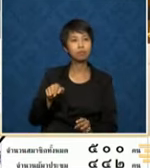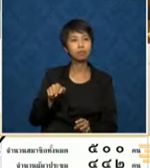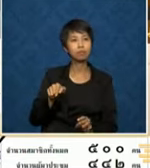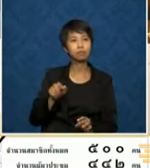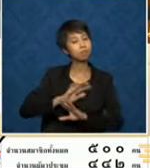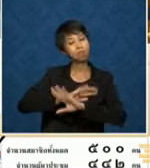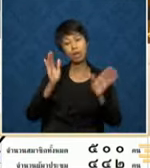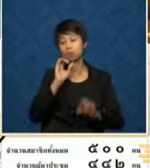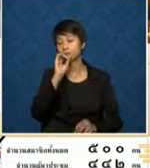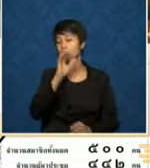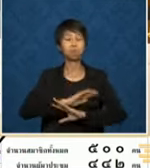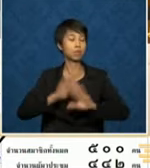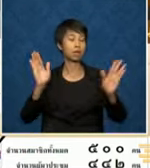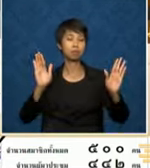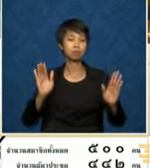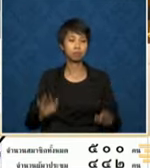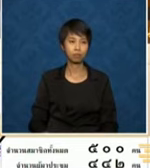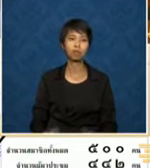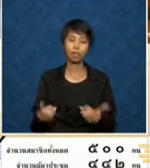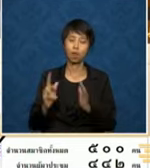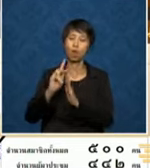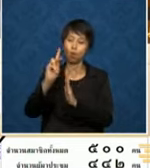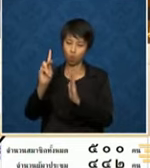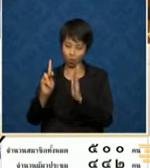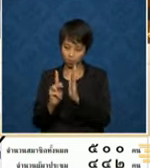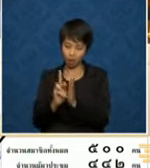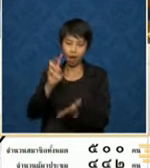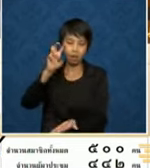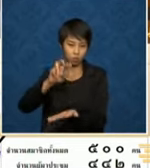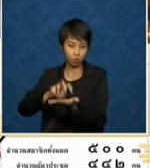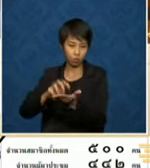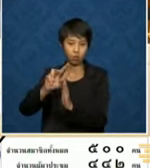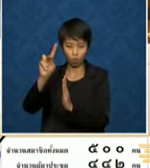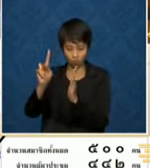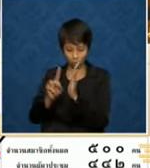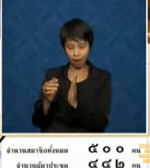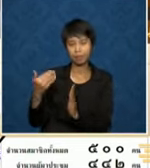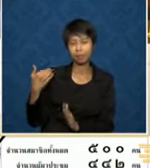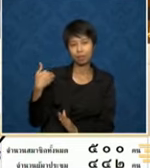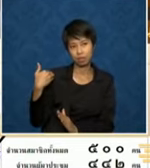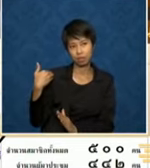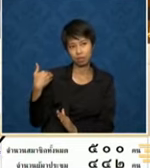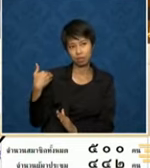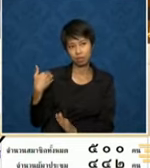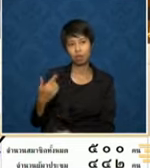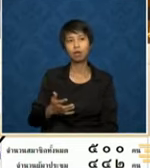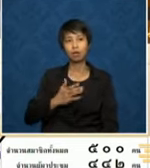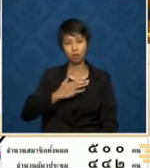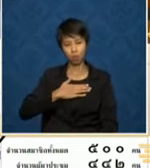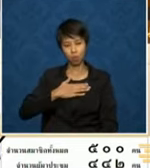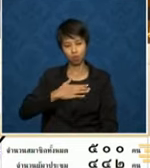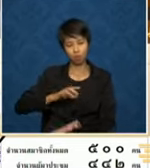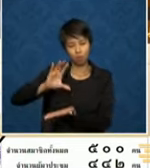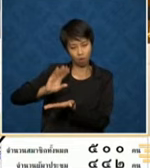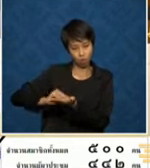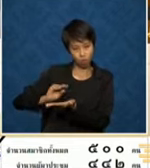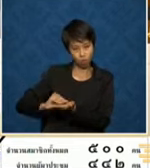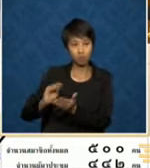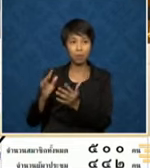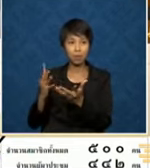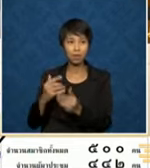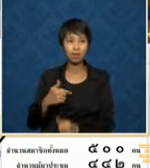ม่อย่างเดียวซึ่งเราก็มีกฎหมายรองรับบางเรื่องบางราวที่ผมไม่มีข้อมูลผมจำเป็นต้อง